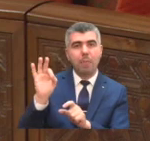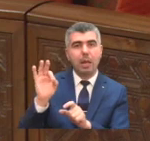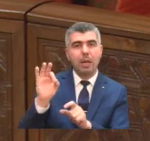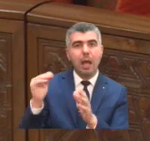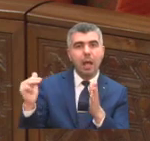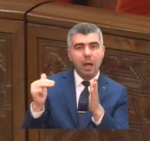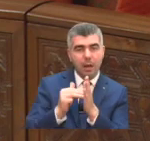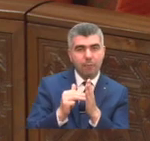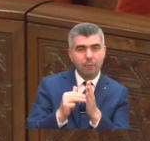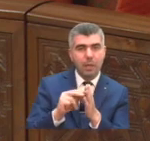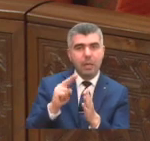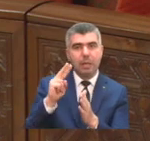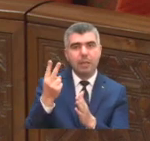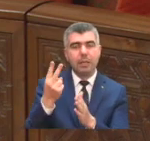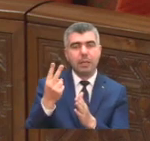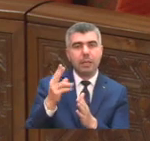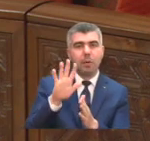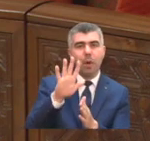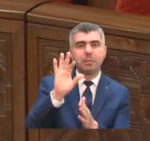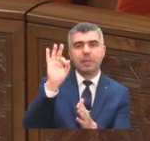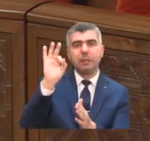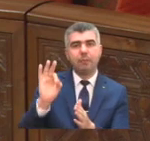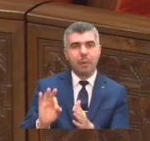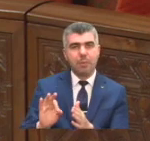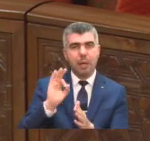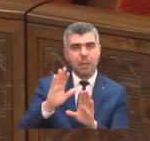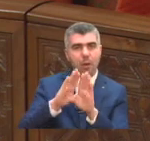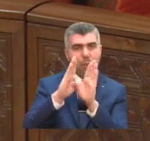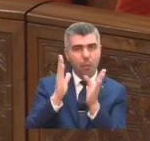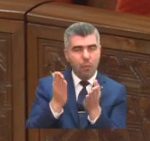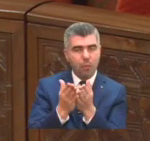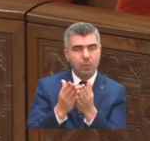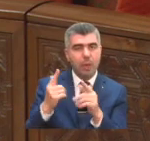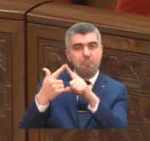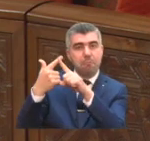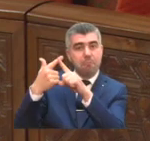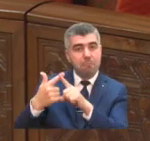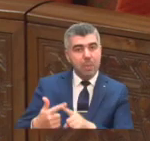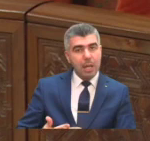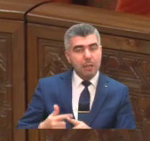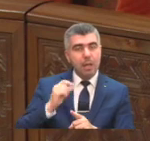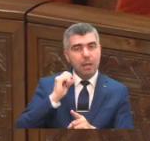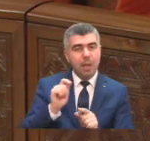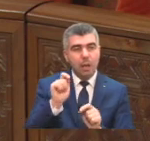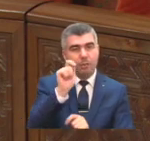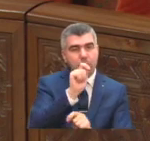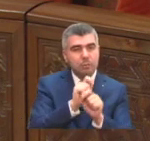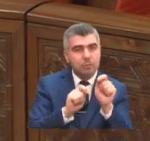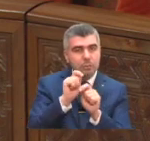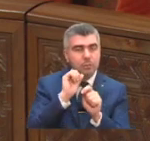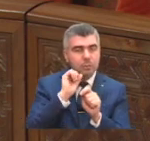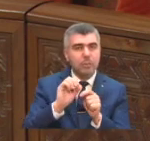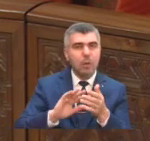واحد النسبة ديال 52%. المبلغ الإجمالي اللي استمرنا